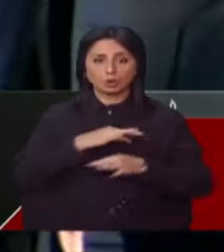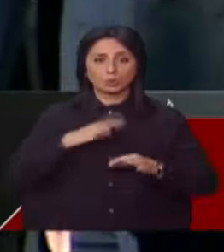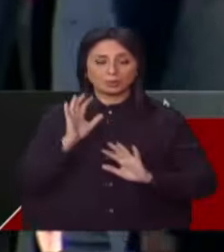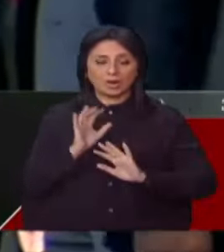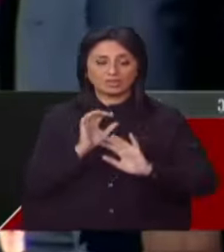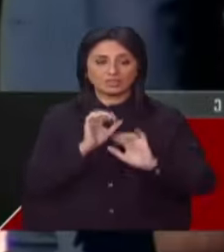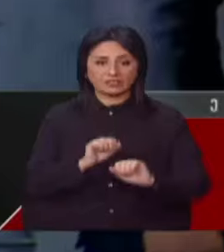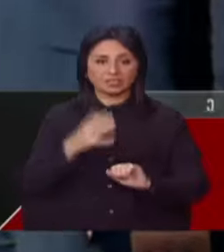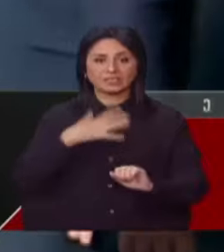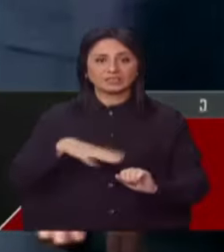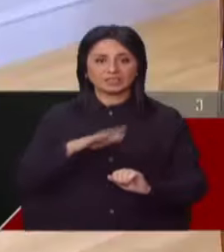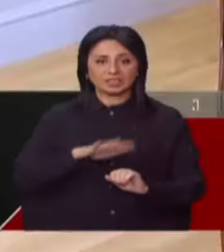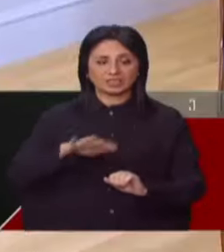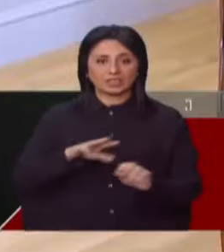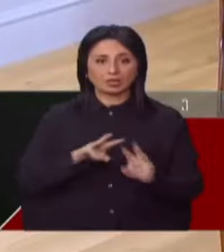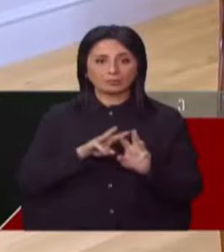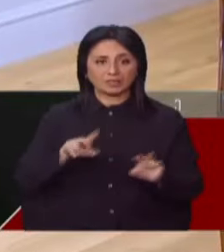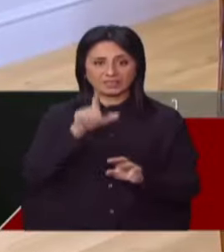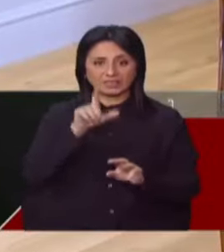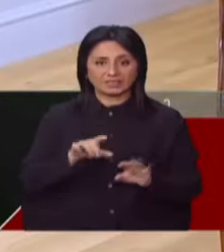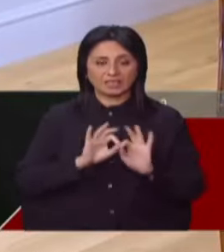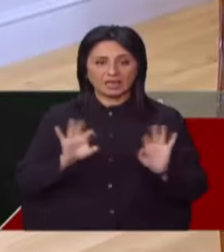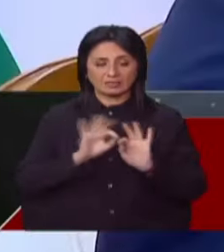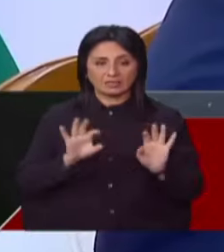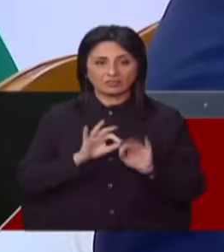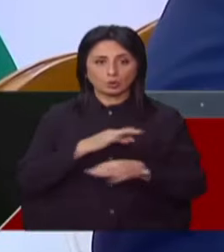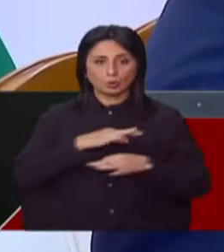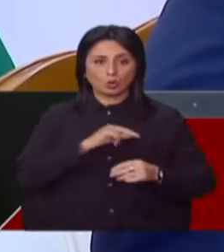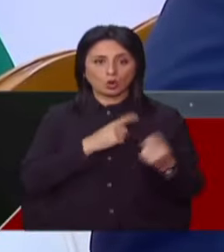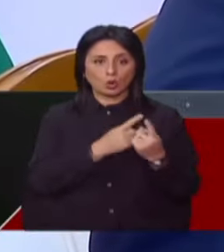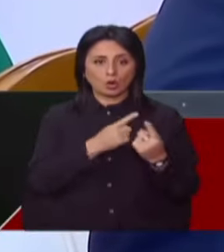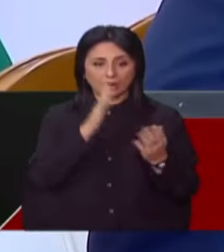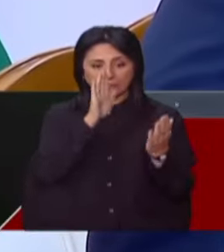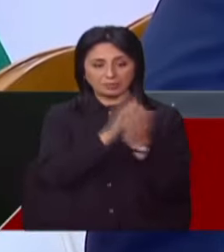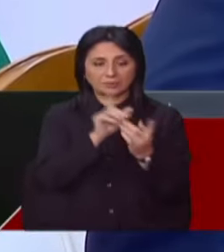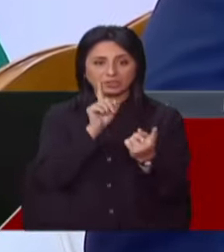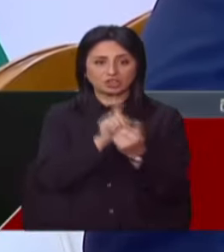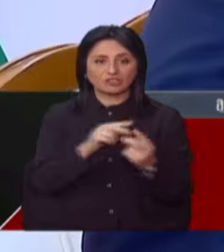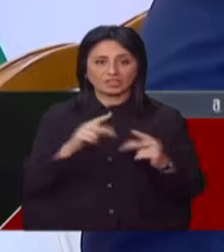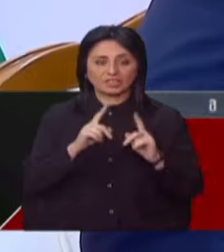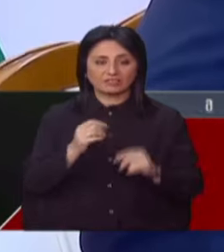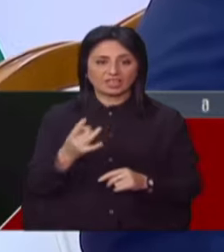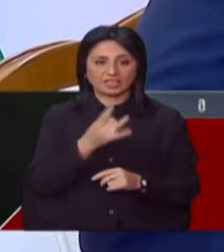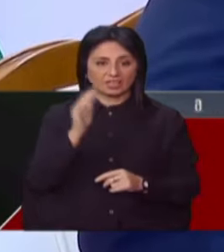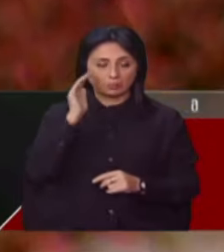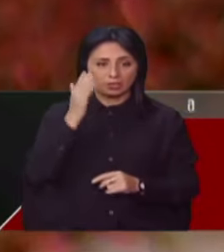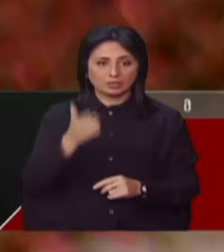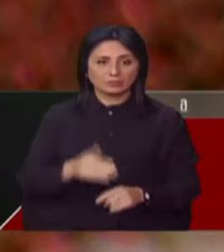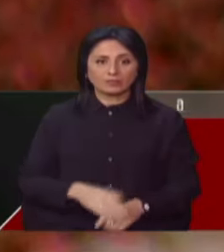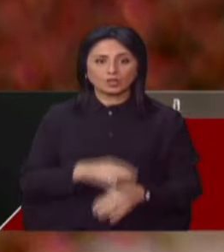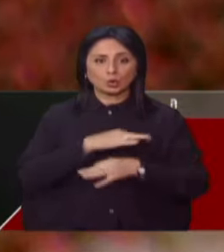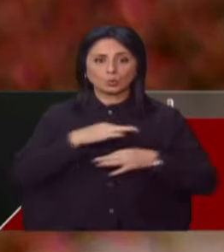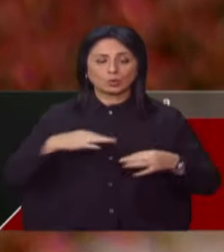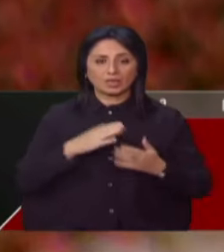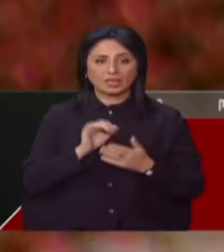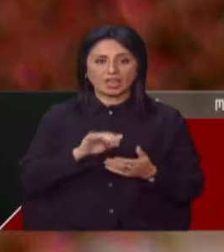ხარს გვიჭერს, საქართველოს საგარეო საქმეთა მინისტრის განცხადებით, უნგრელ კოლეგასთან პირისპირ შეხვედრაზე დასტური კიდევ ერთხელ მოისმინა. უნგრეთი